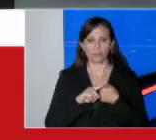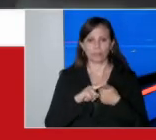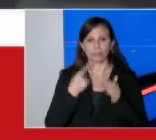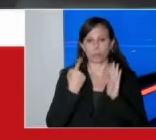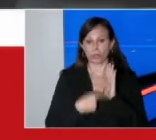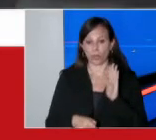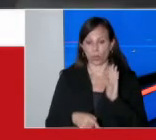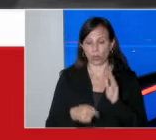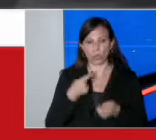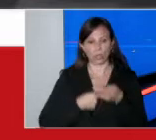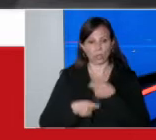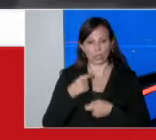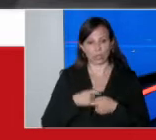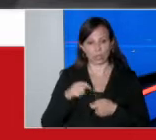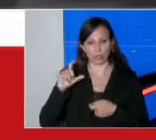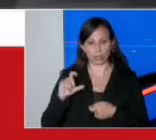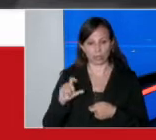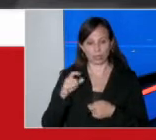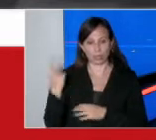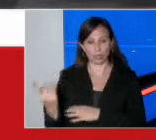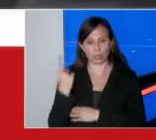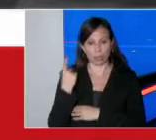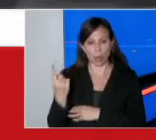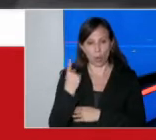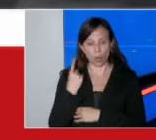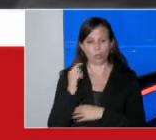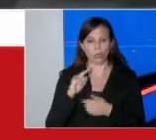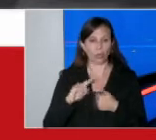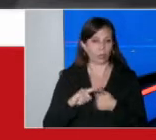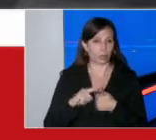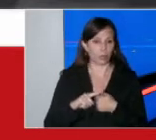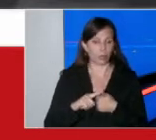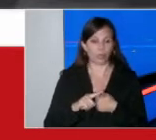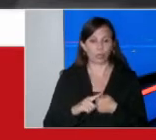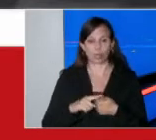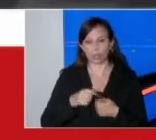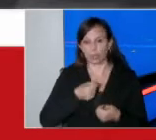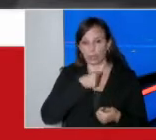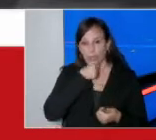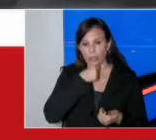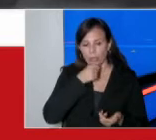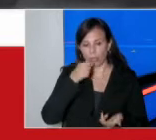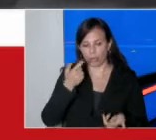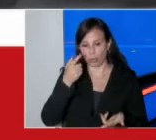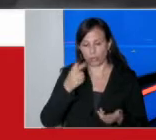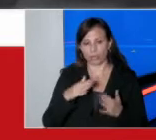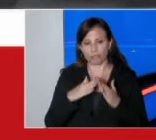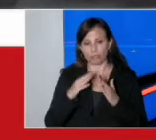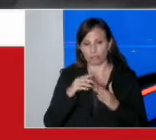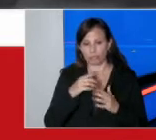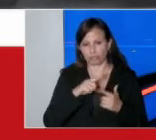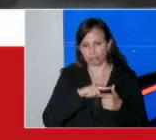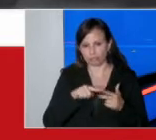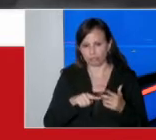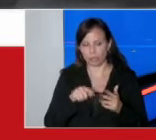פטור לעסקים קטנים, לבתי מלון, לבתי אבות, שורה ארוכה של